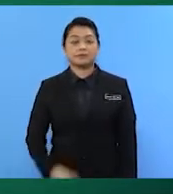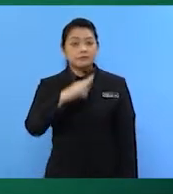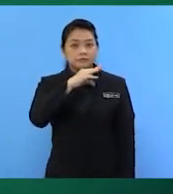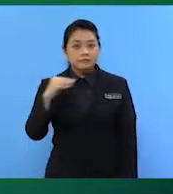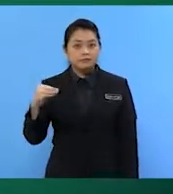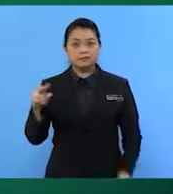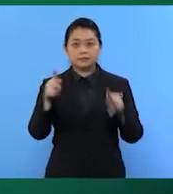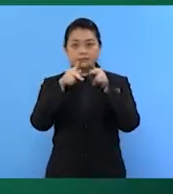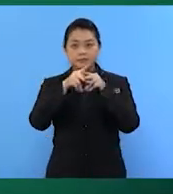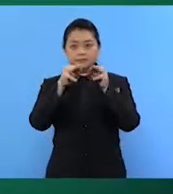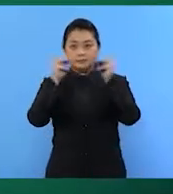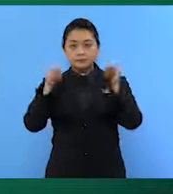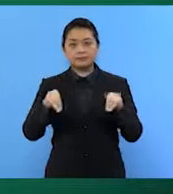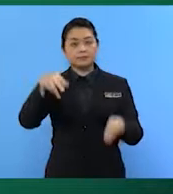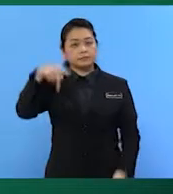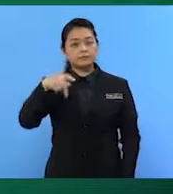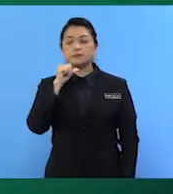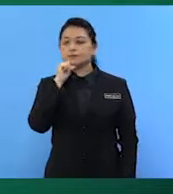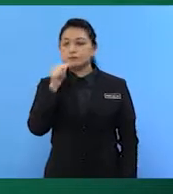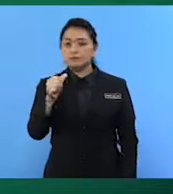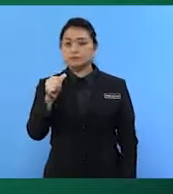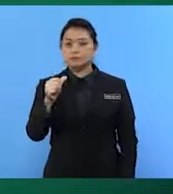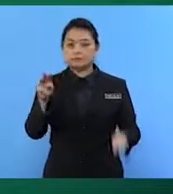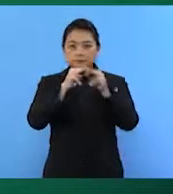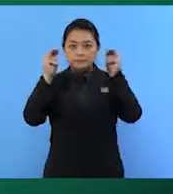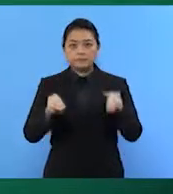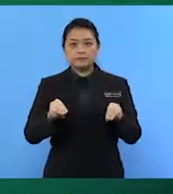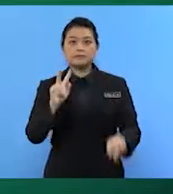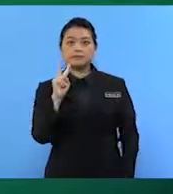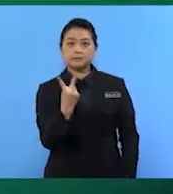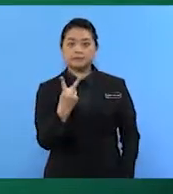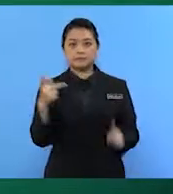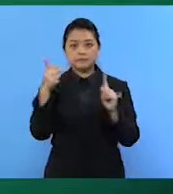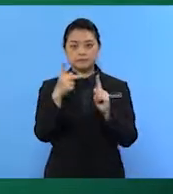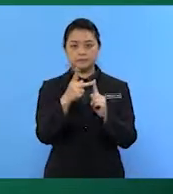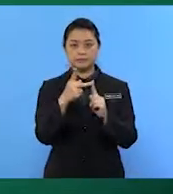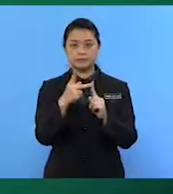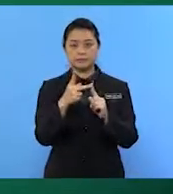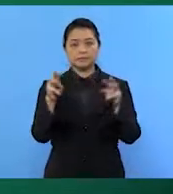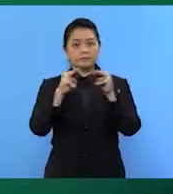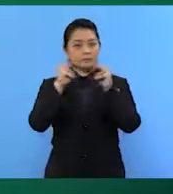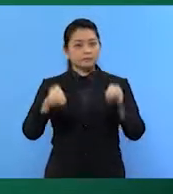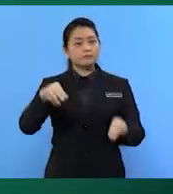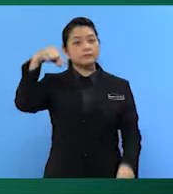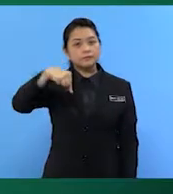Dan matriks P juga bukan matriks songsang kepada matriks